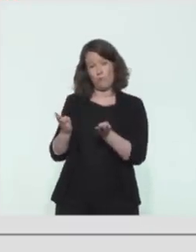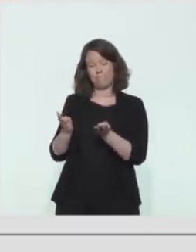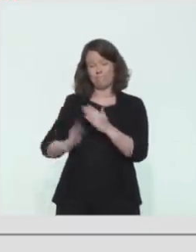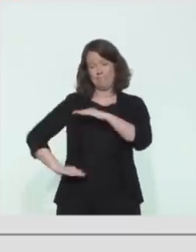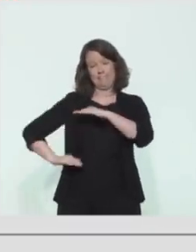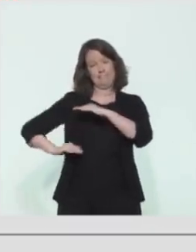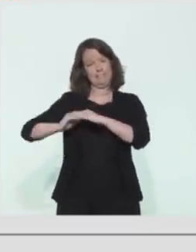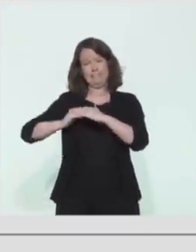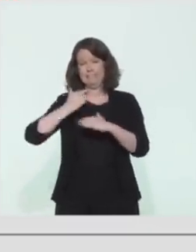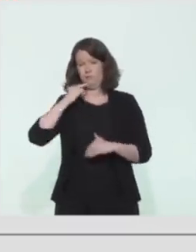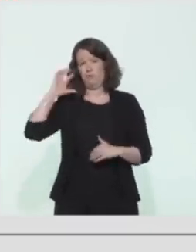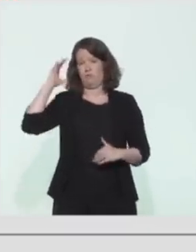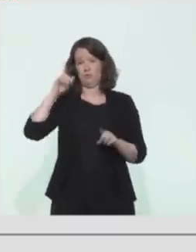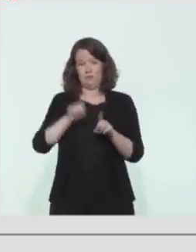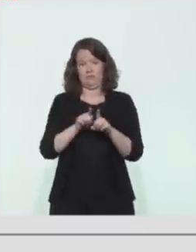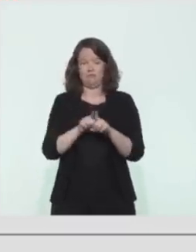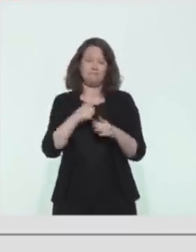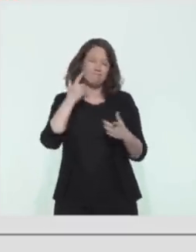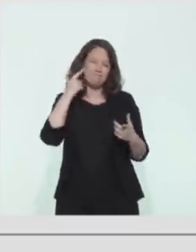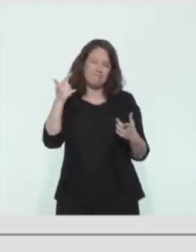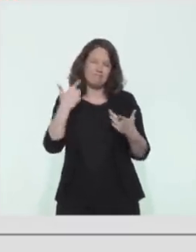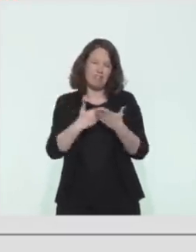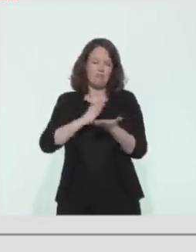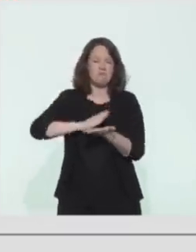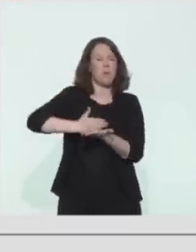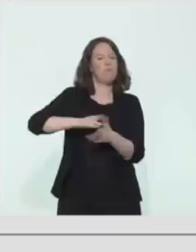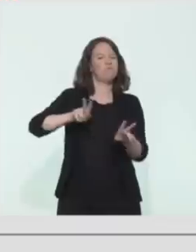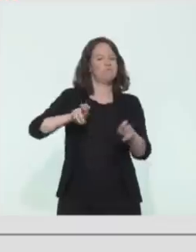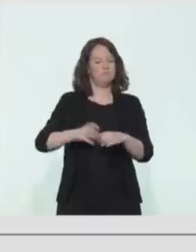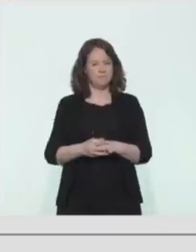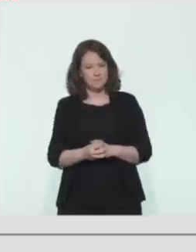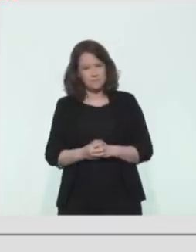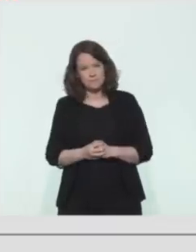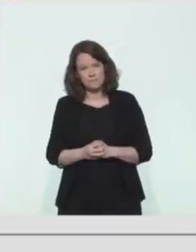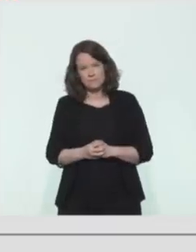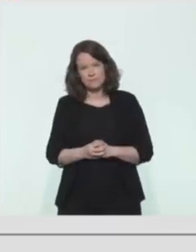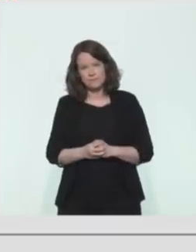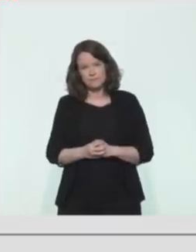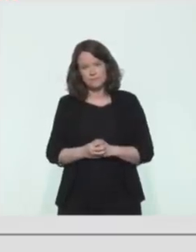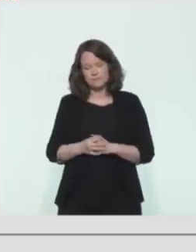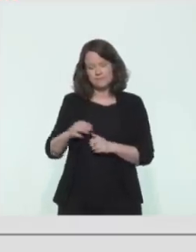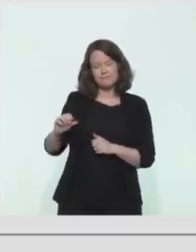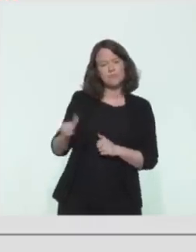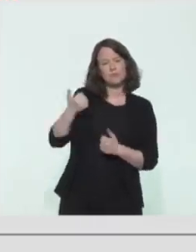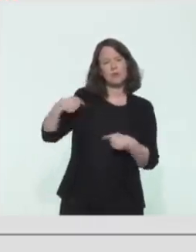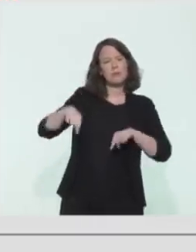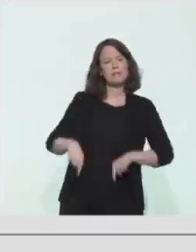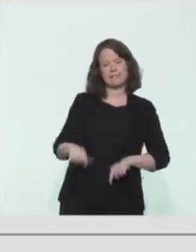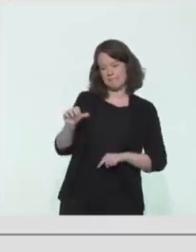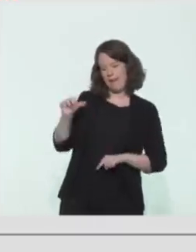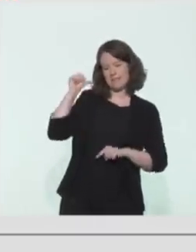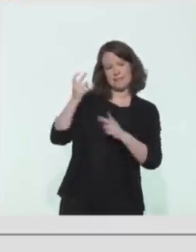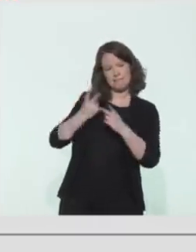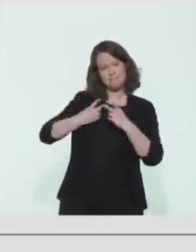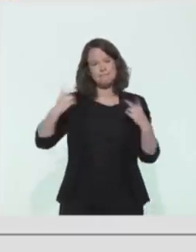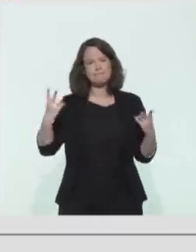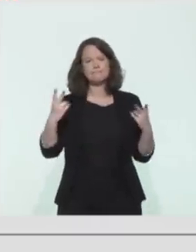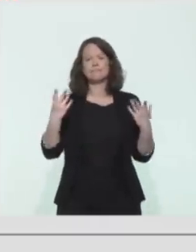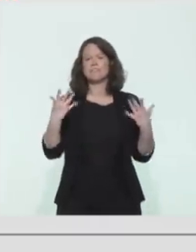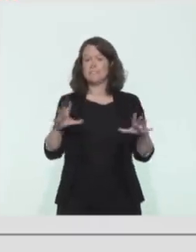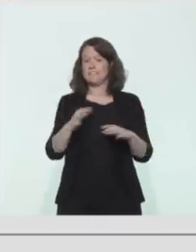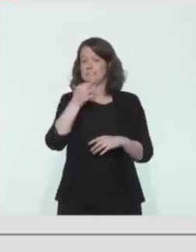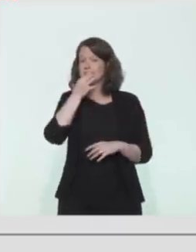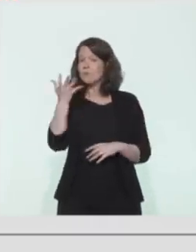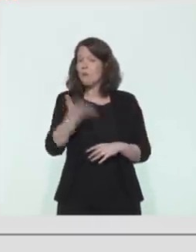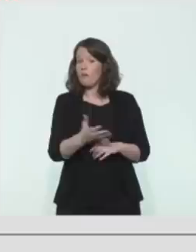saturation qui est au-dessus des normes et des seuils que nous avons fixés. Le Premier ministre l'a dit, au moment de lever le